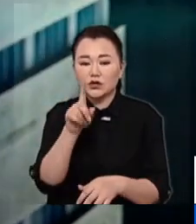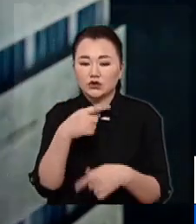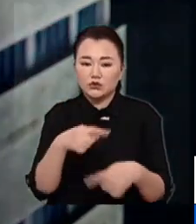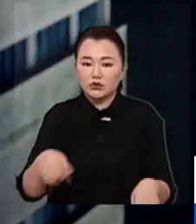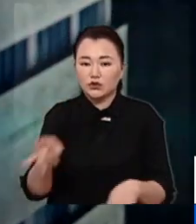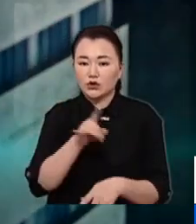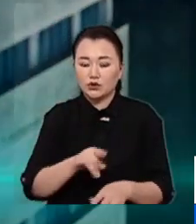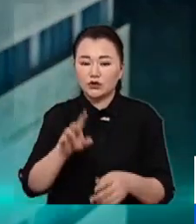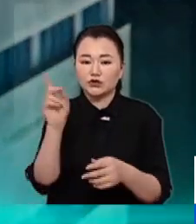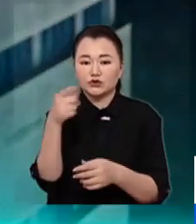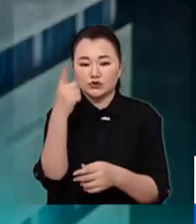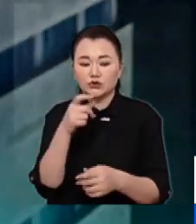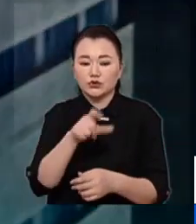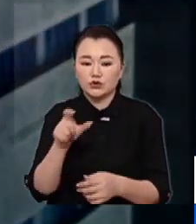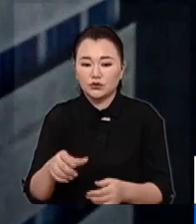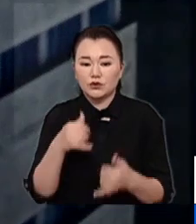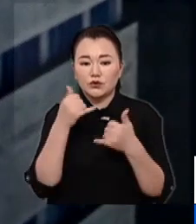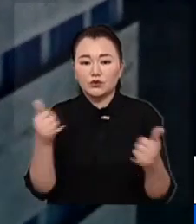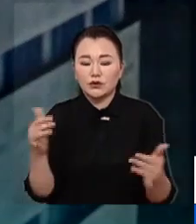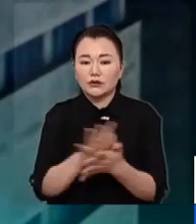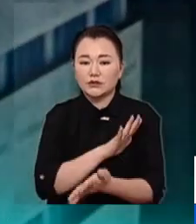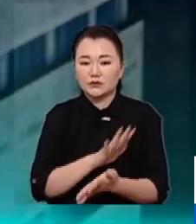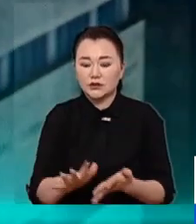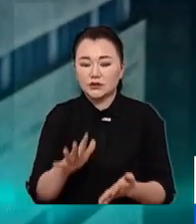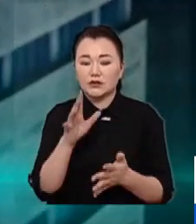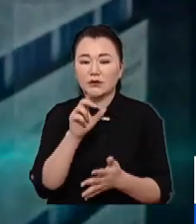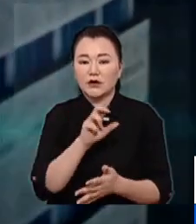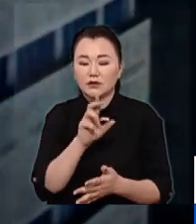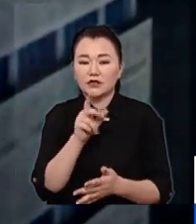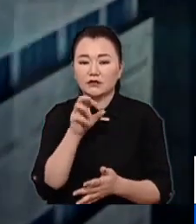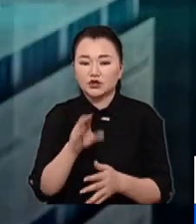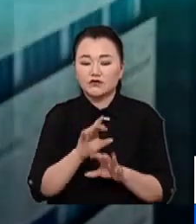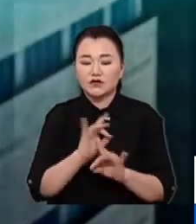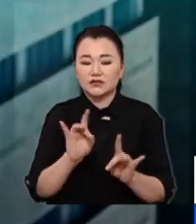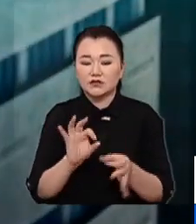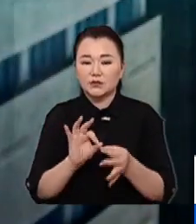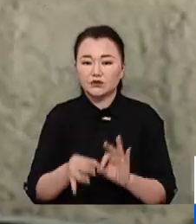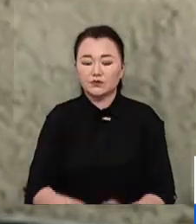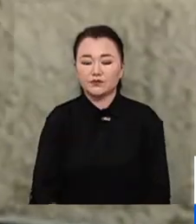других районах электросчетчики людям установили бесплатно. Бахрамбек Талибжанов с подробностями.